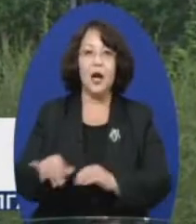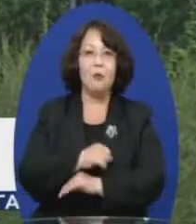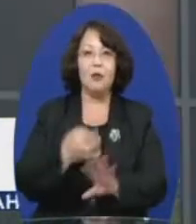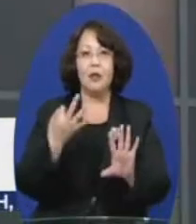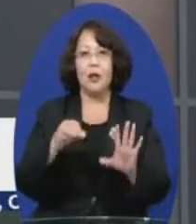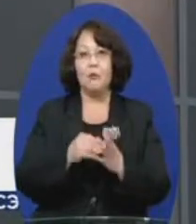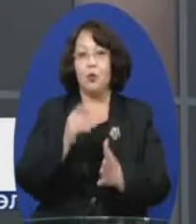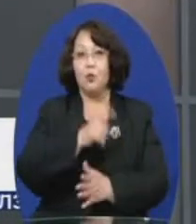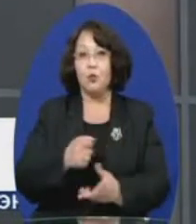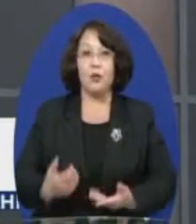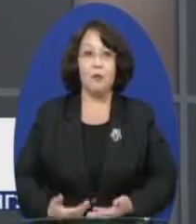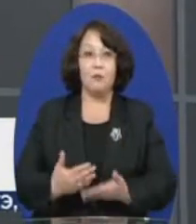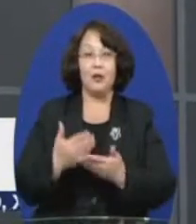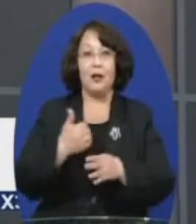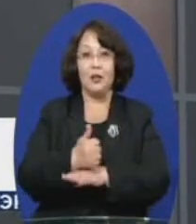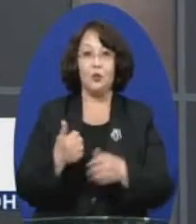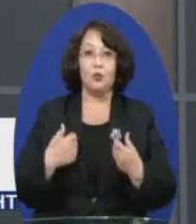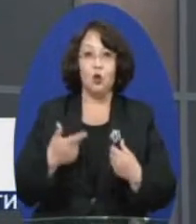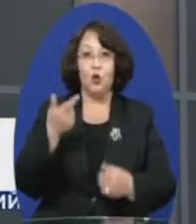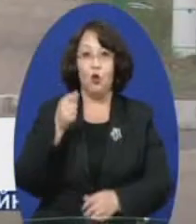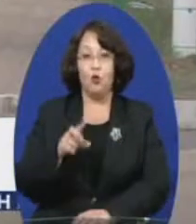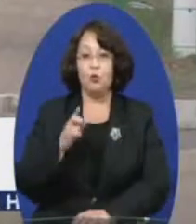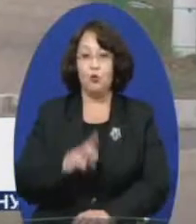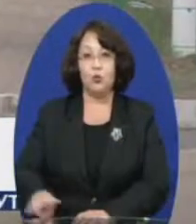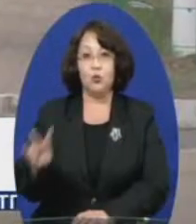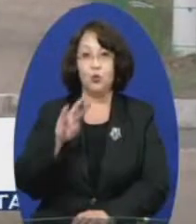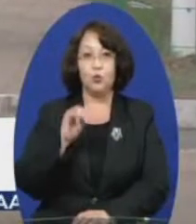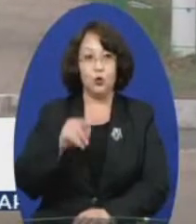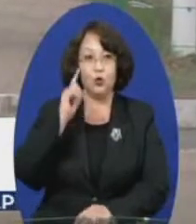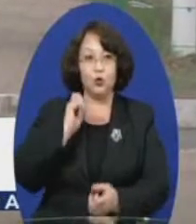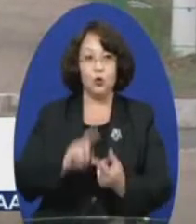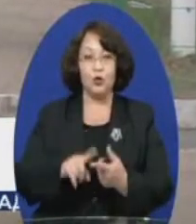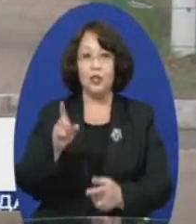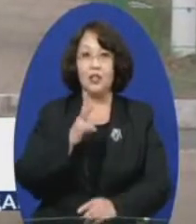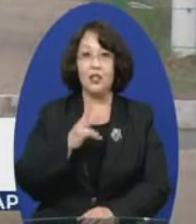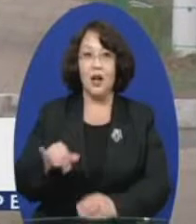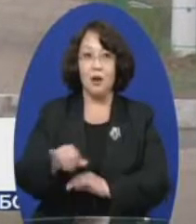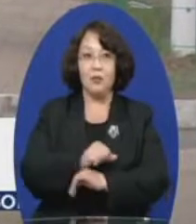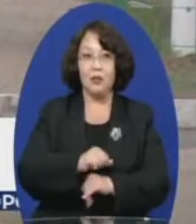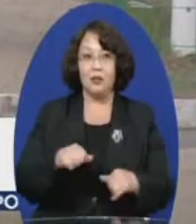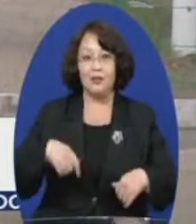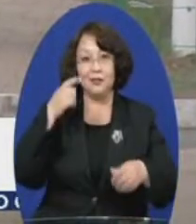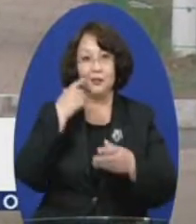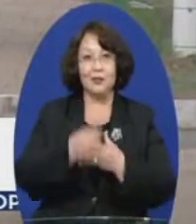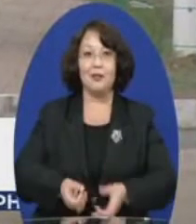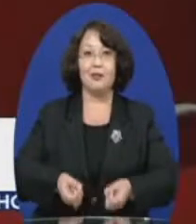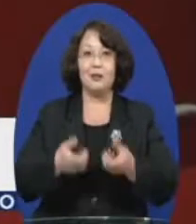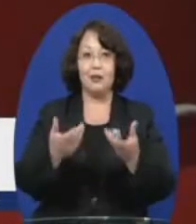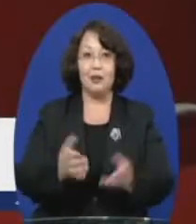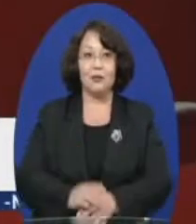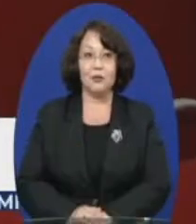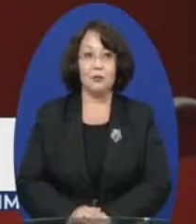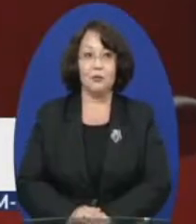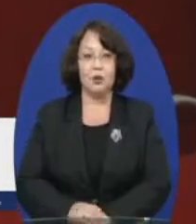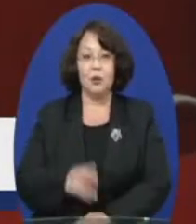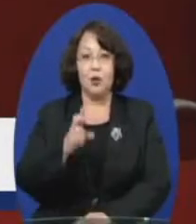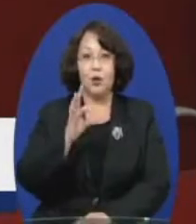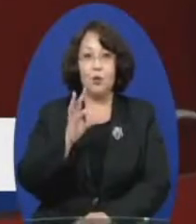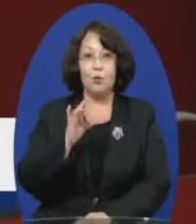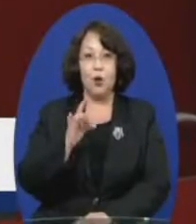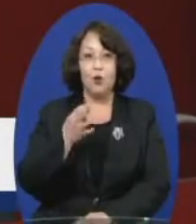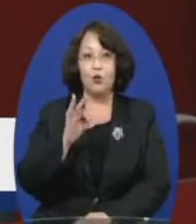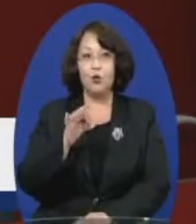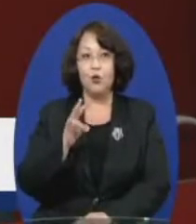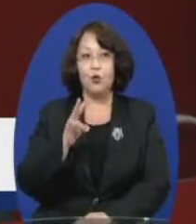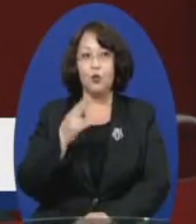аймаг 80,000 хүн амтай аялал жуулчлалын гол бүс нутаг болох зорилготой Хинтийн иргэд дараах саналыг гаргалаа. Одоо Борон дээр